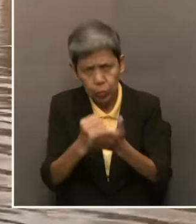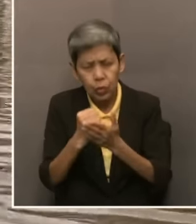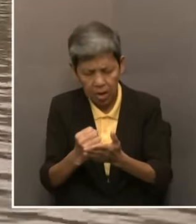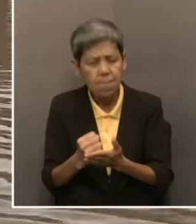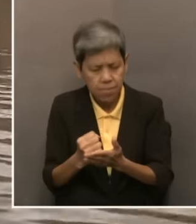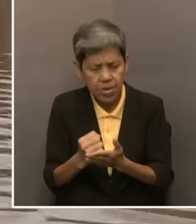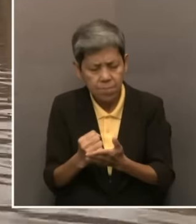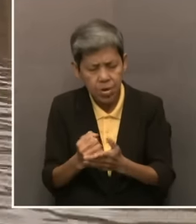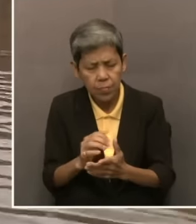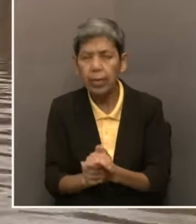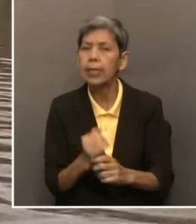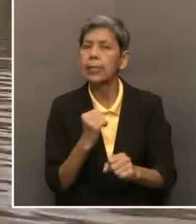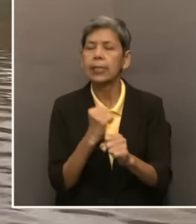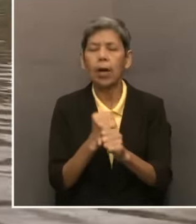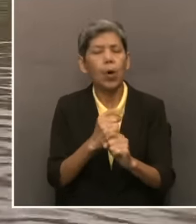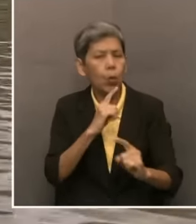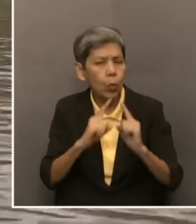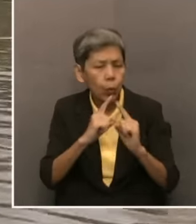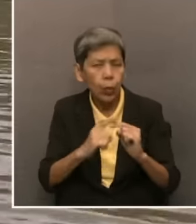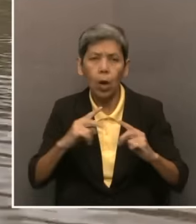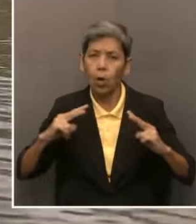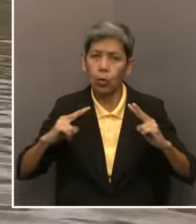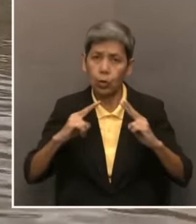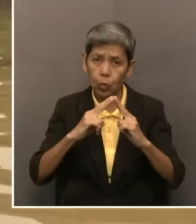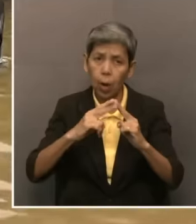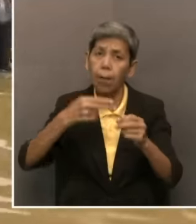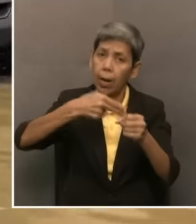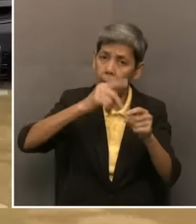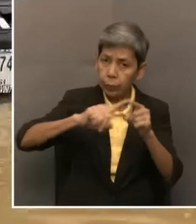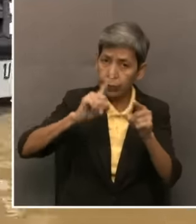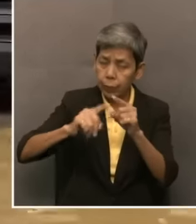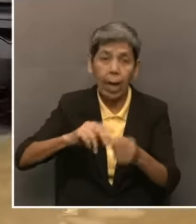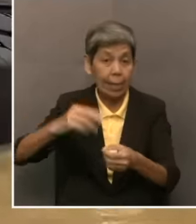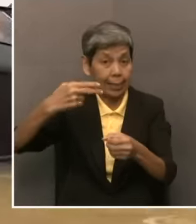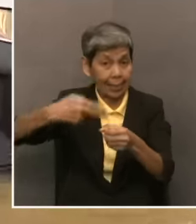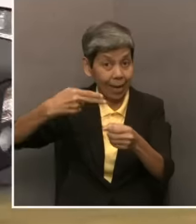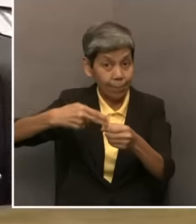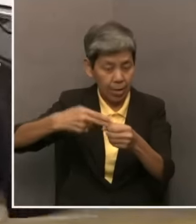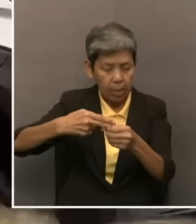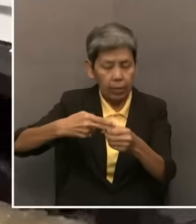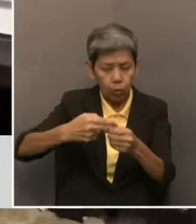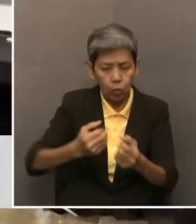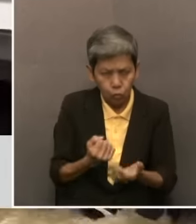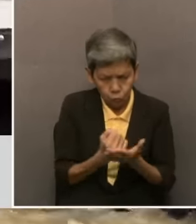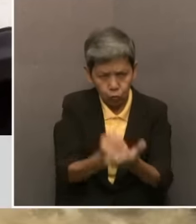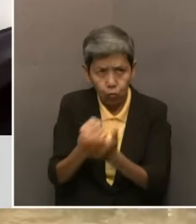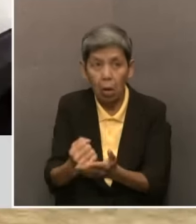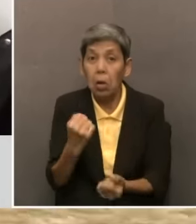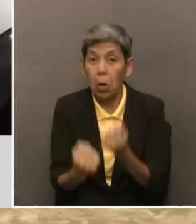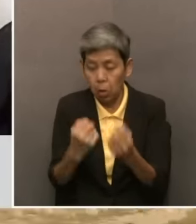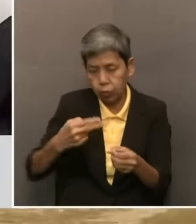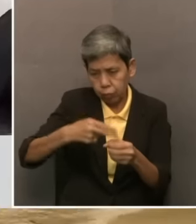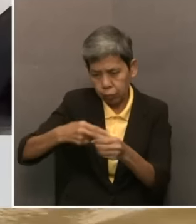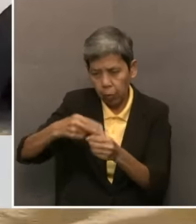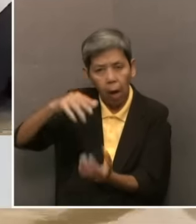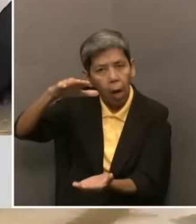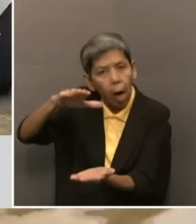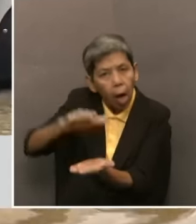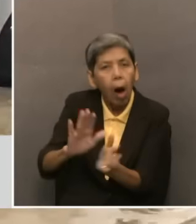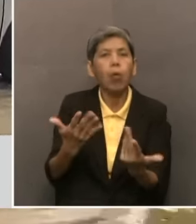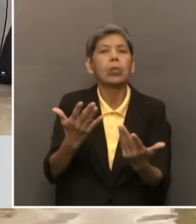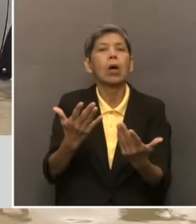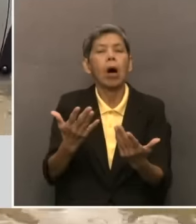ค่ะโดยมีการประสานกระทรวงพลังงานให้ประกาศเอาน้ำมันในสต๊อกออกมาเพราะน้ำมันในสต๊อกจะหมดภายในวันนี้และ